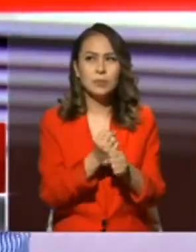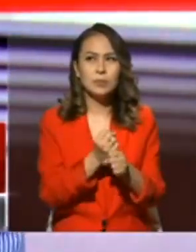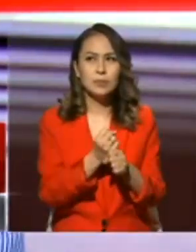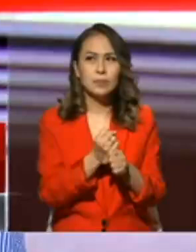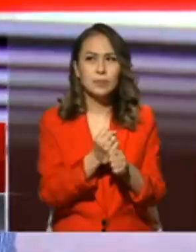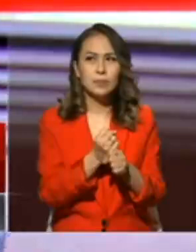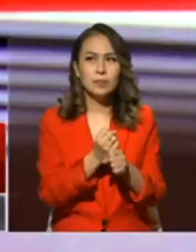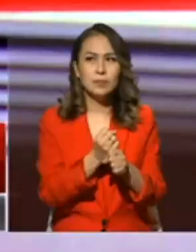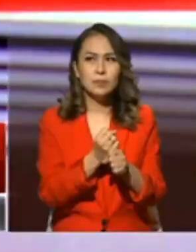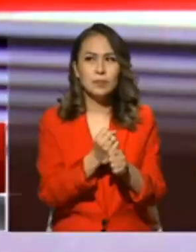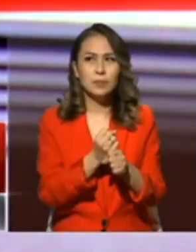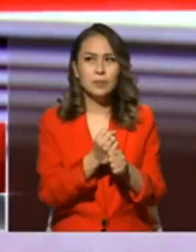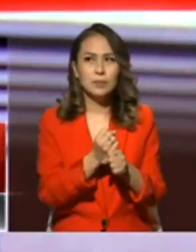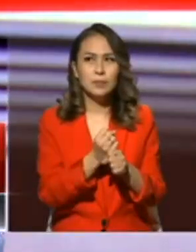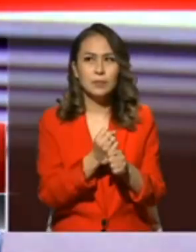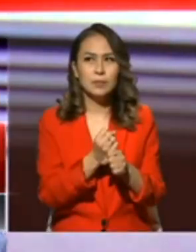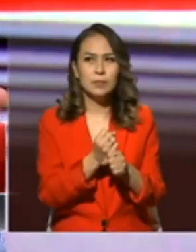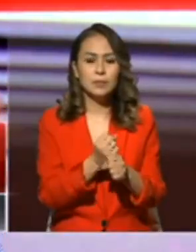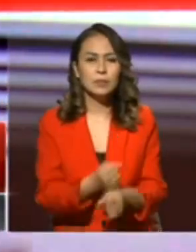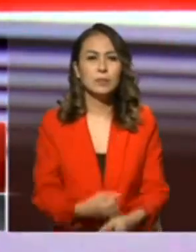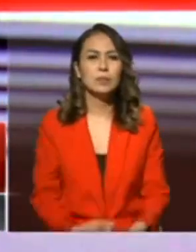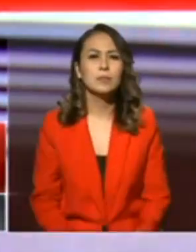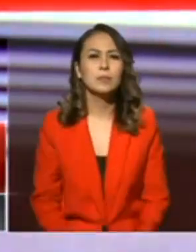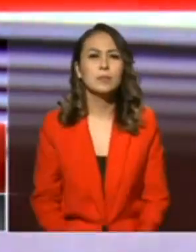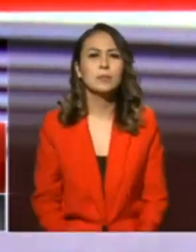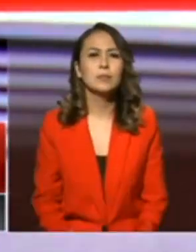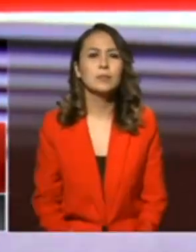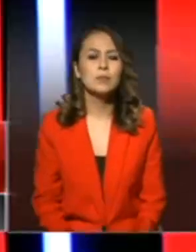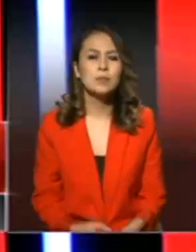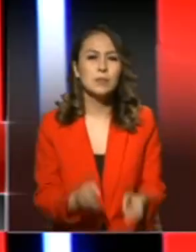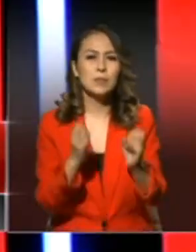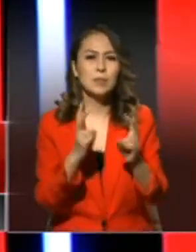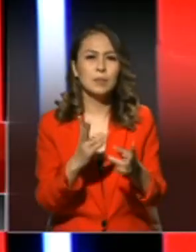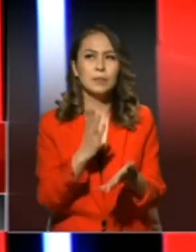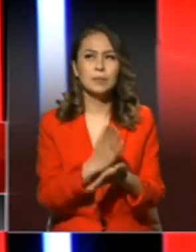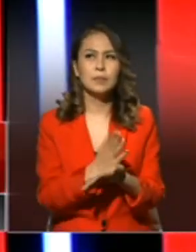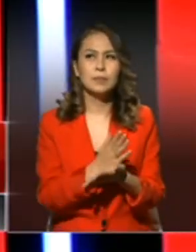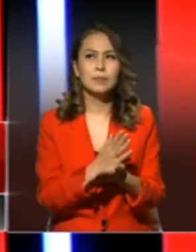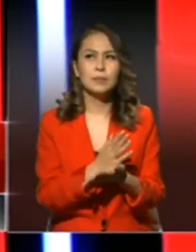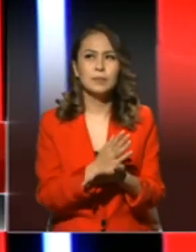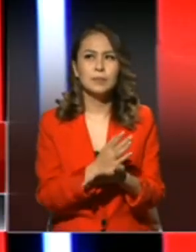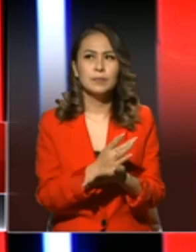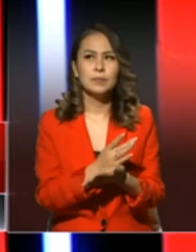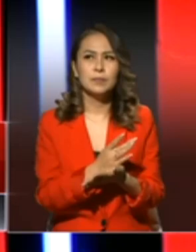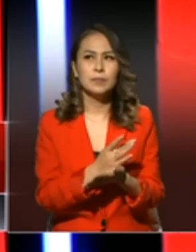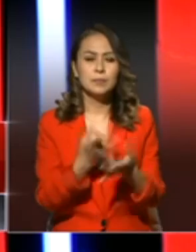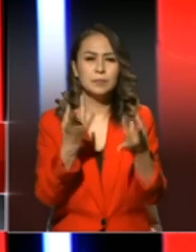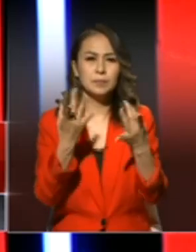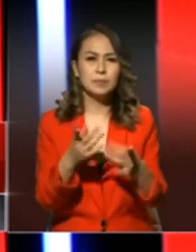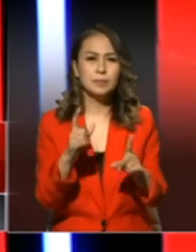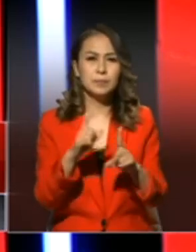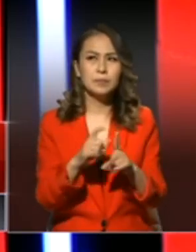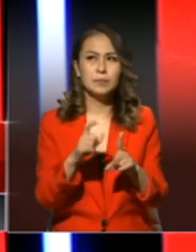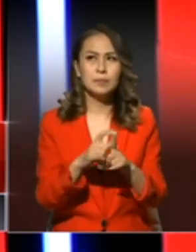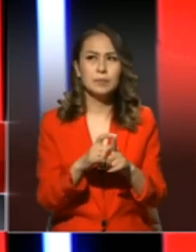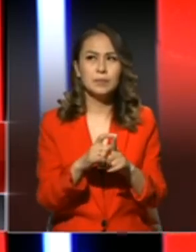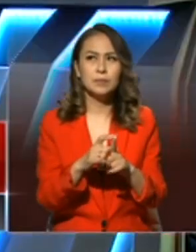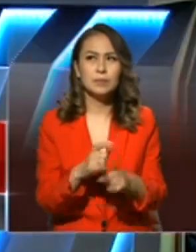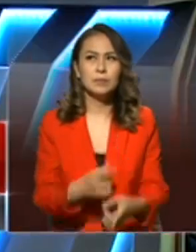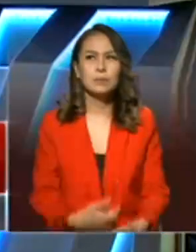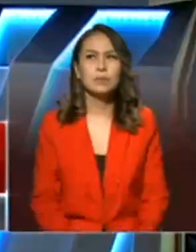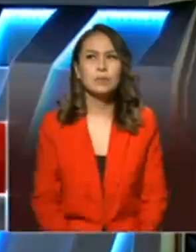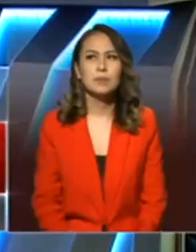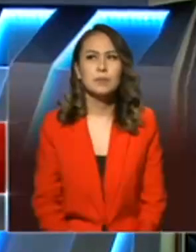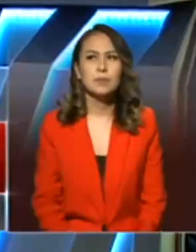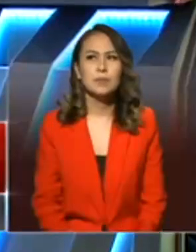донорға жоқ құртатынбыз. Ондай жағдайда қауіп бар ғой. Мысалға оны Белоруссияның механизмін түсіндіріңізші қарапайым. Олардікі презумпция